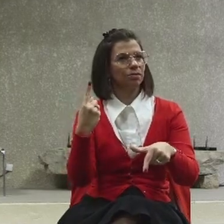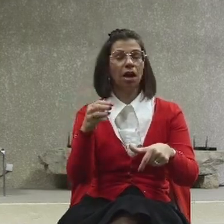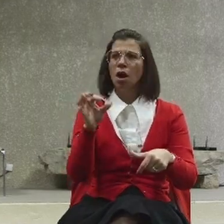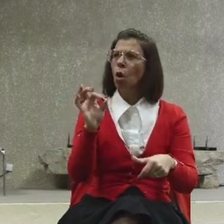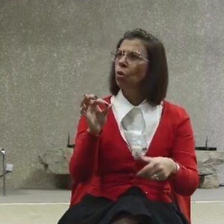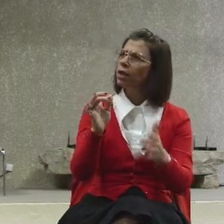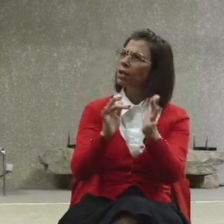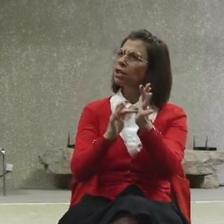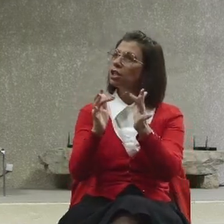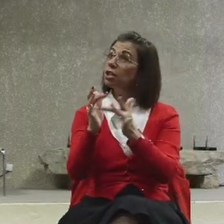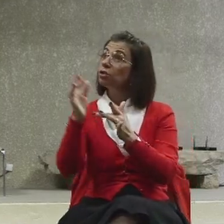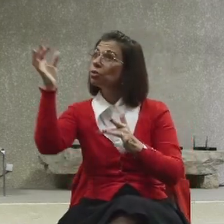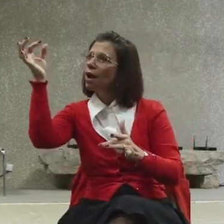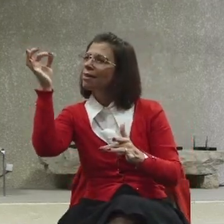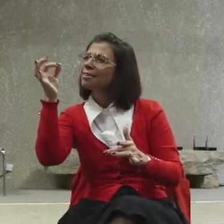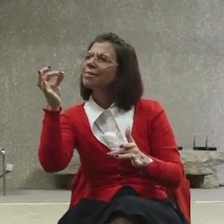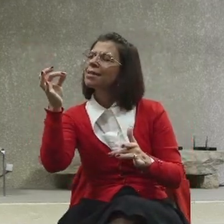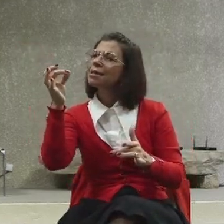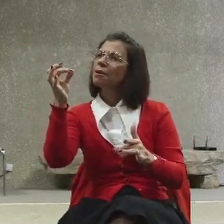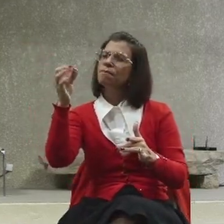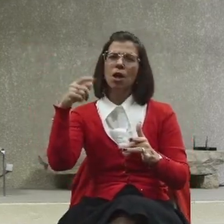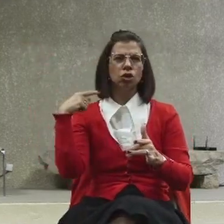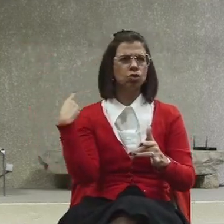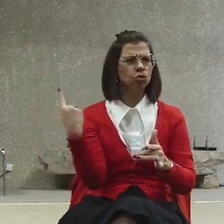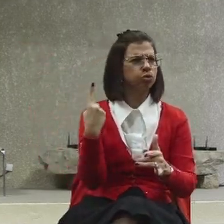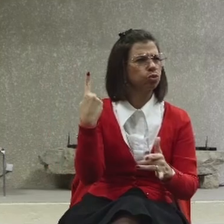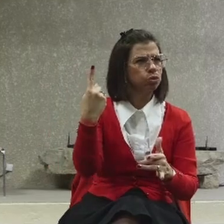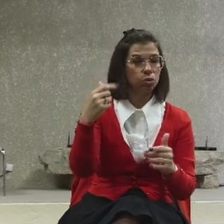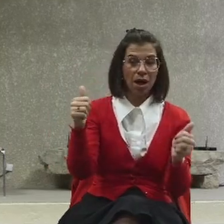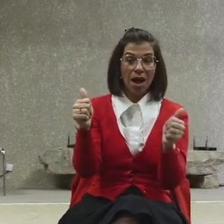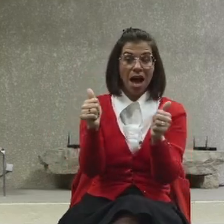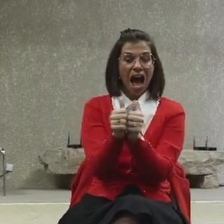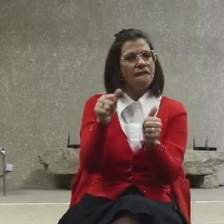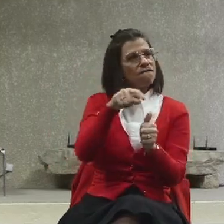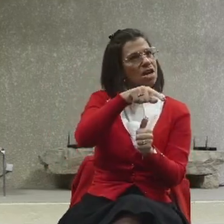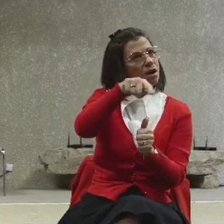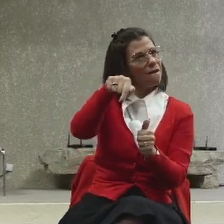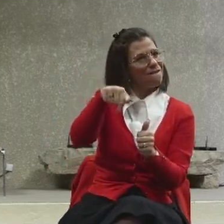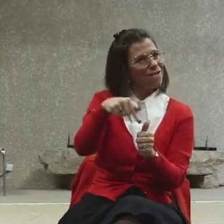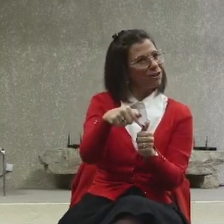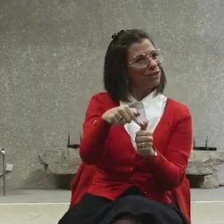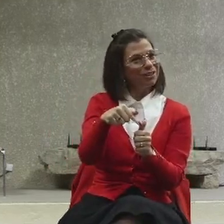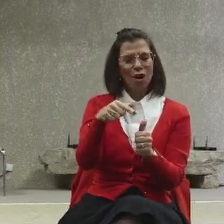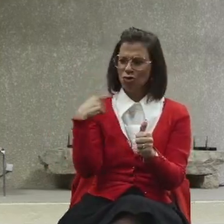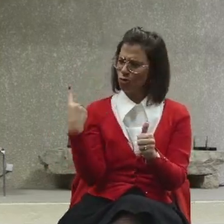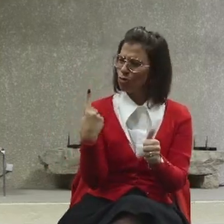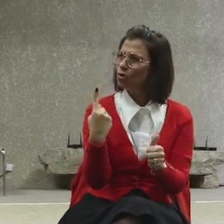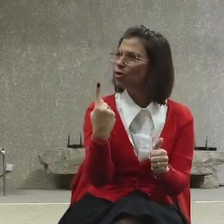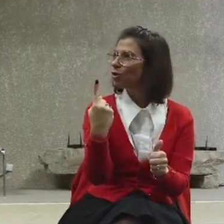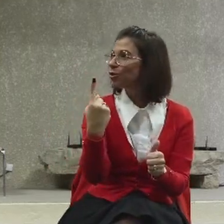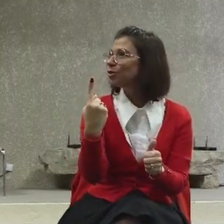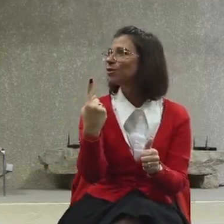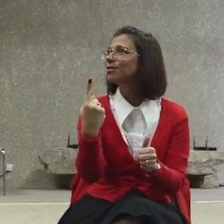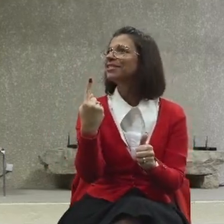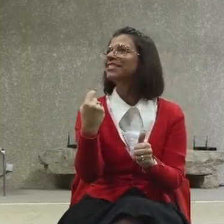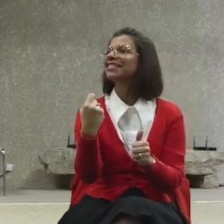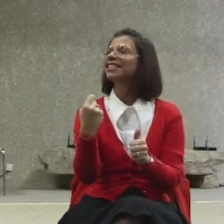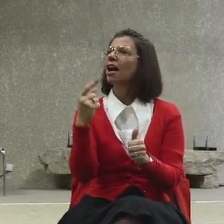qui manifestent le royaume de Dieu. Que ton règne vienne et que ta volonté se fasse. Amen. Vous